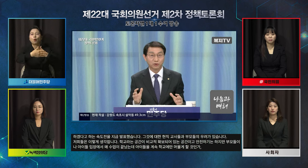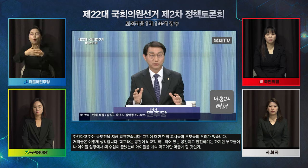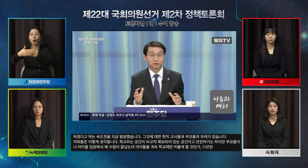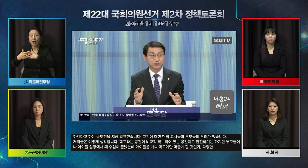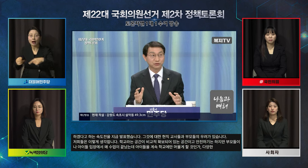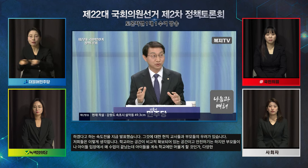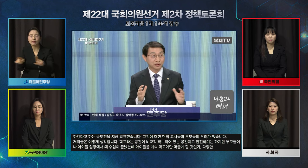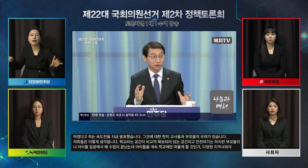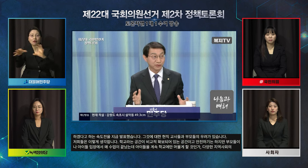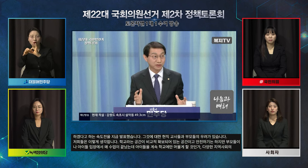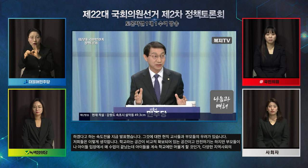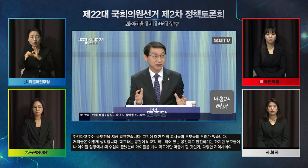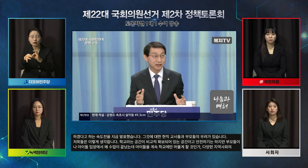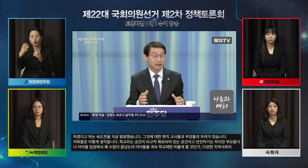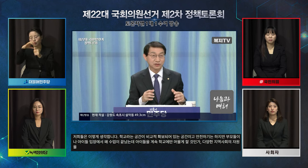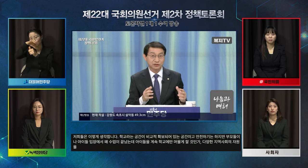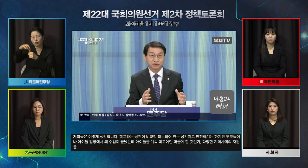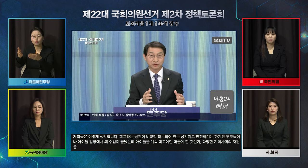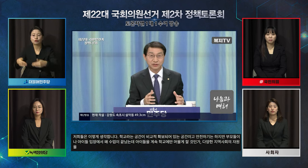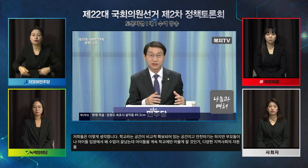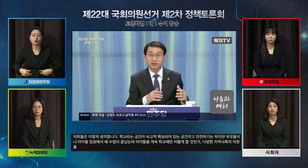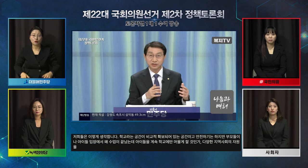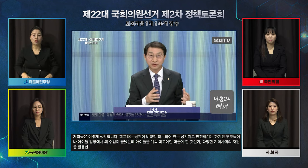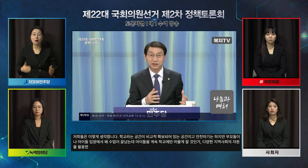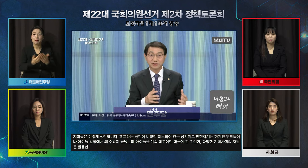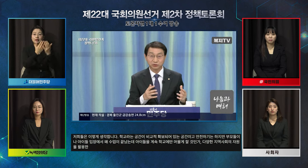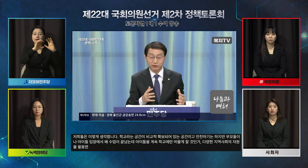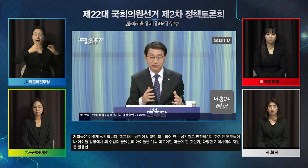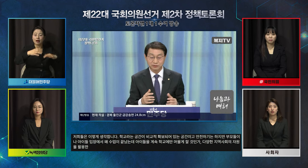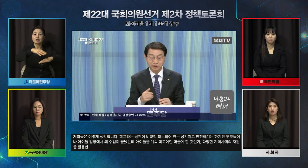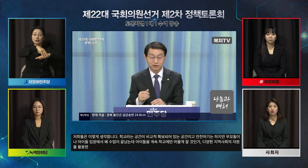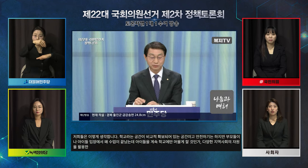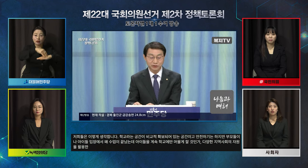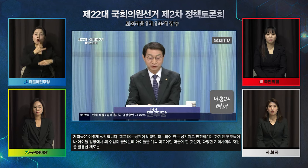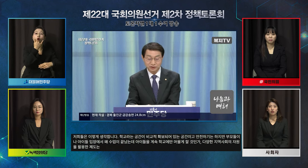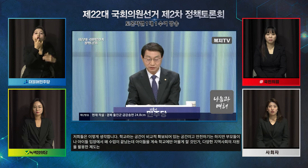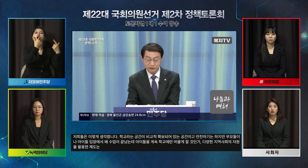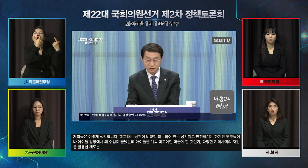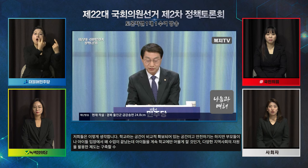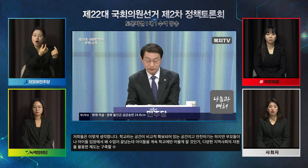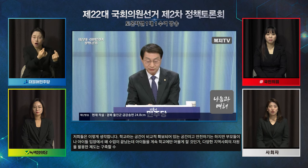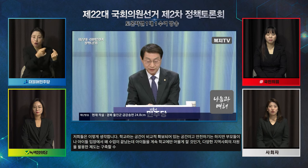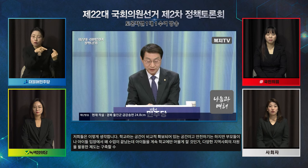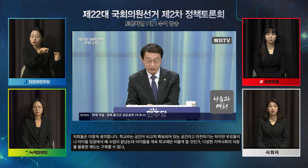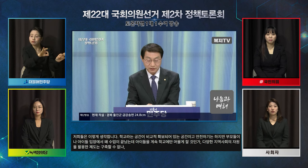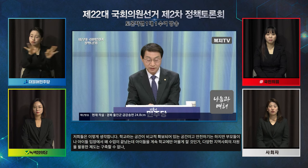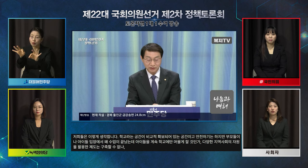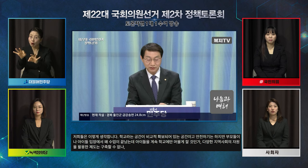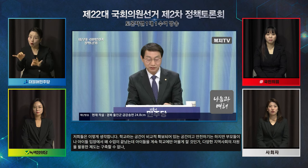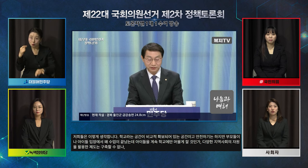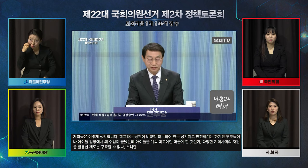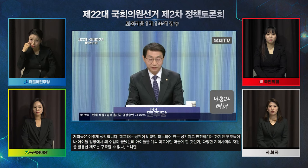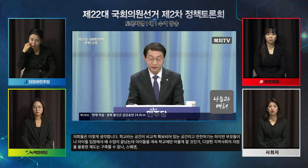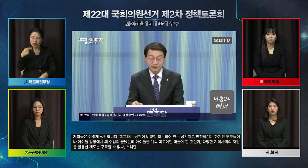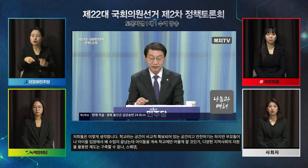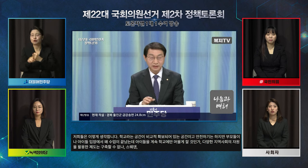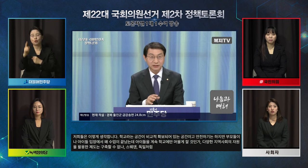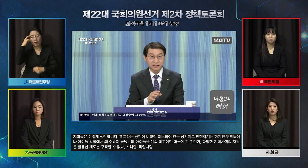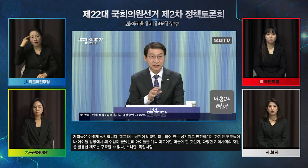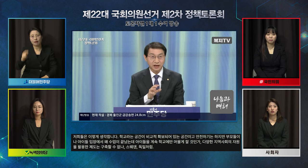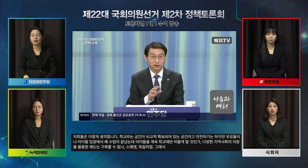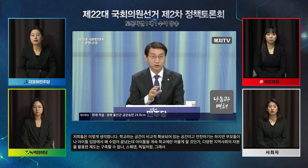돌봄은 우리는 구청할 수 없는 것인가. 선진국인 스웨덴이나 독일처럼 이런 의미로 던지는 것이거든요. 그래서 저는